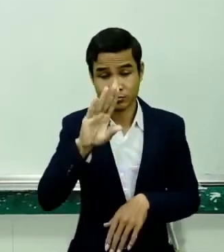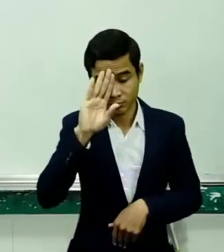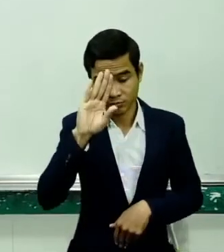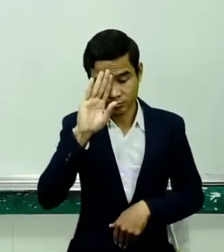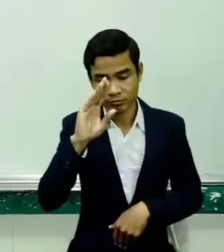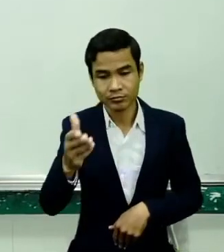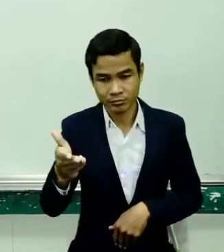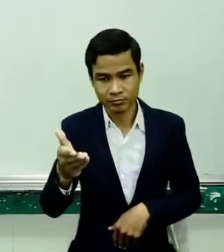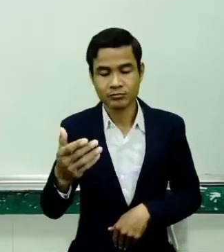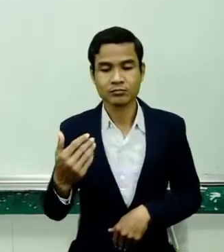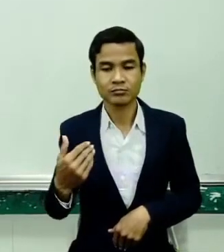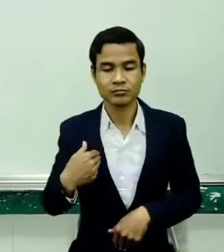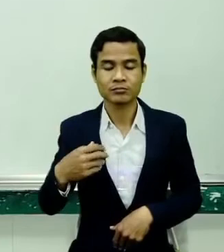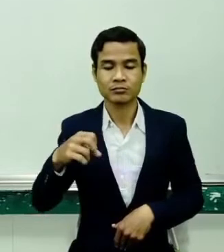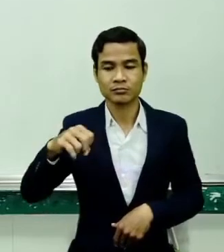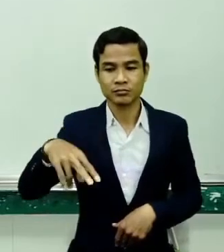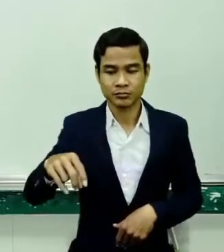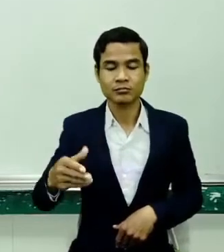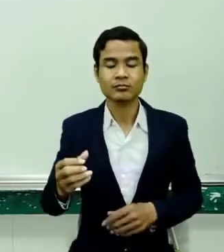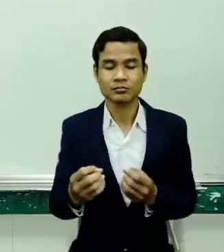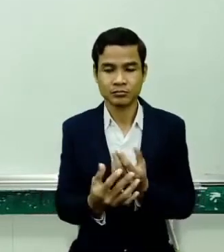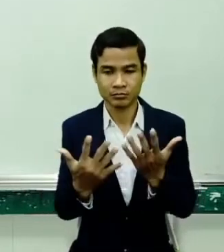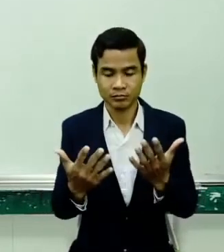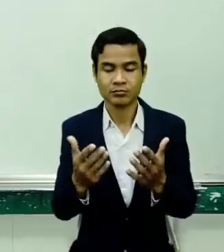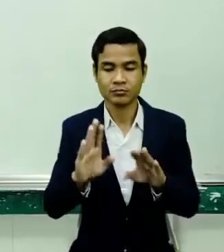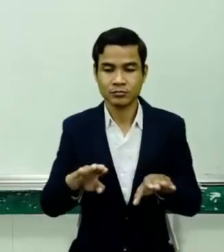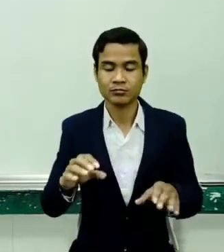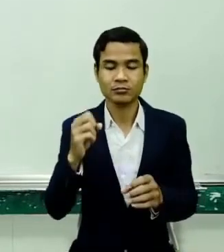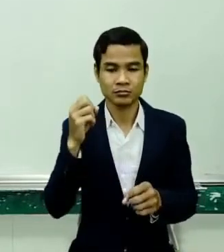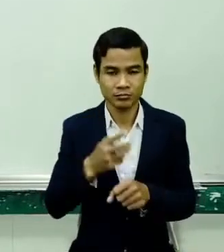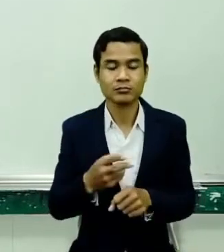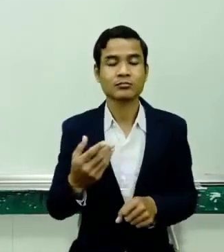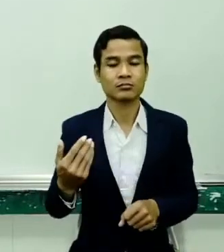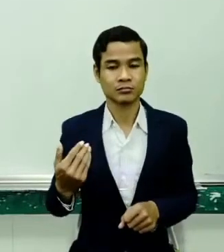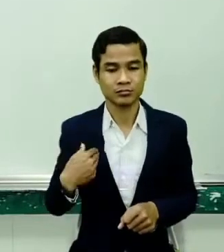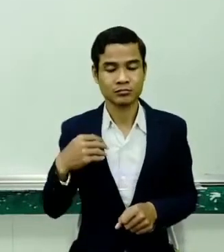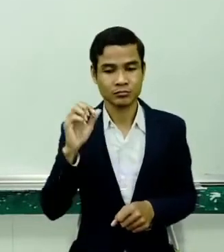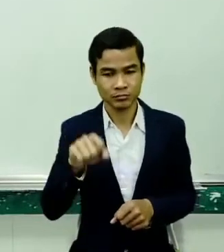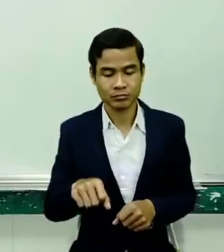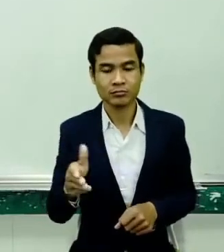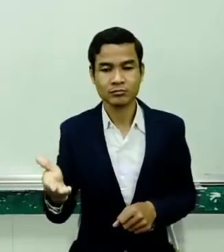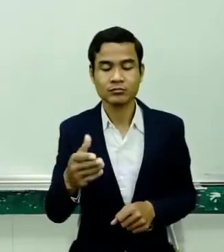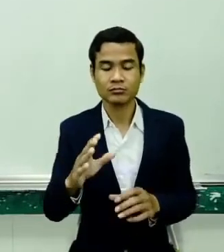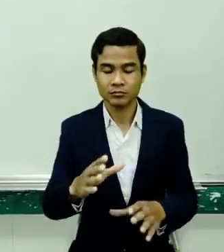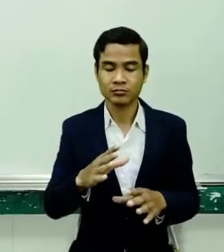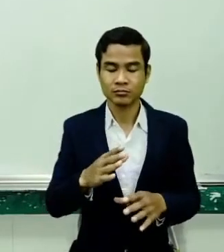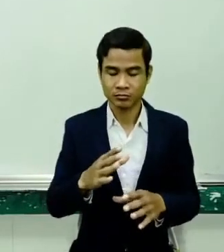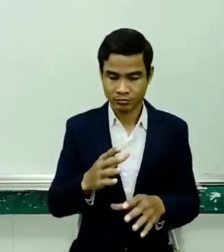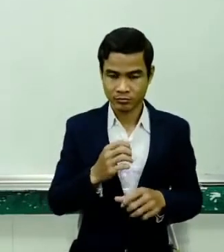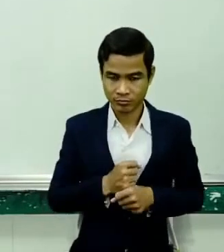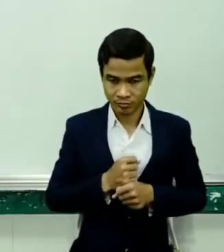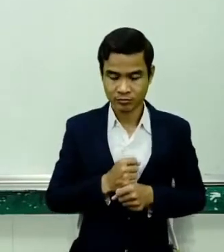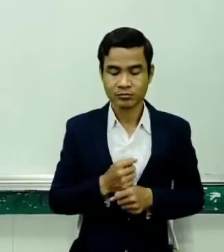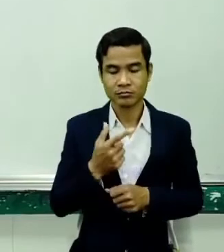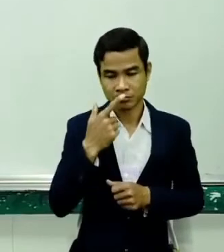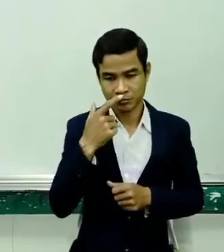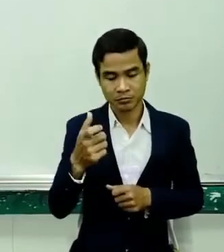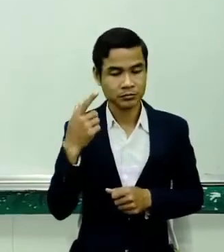Nơi đầm rơi ca Chị chẳng tiếp để con chạm bạch thờ tái bàn ទទួលបានពីប៉ា